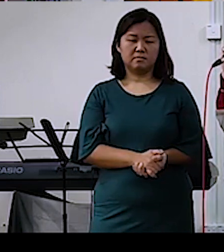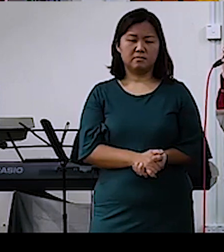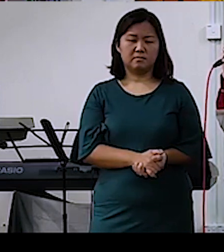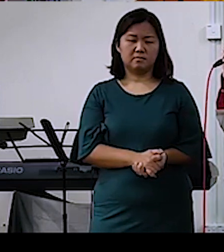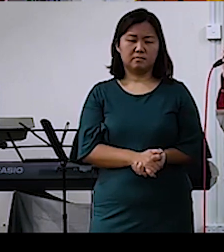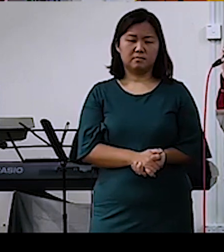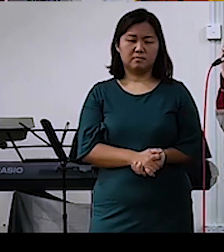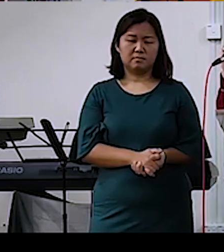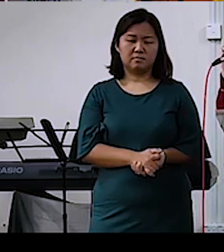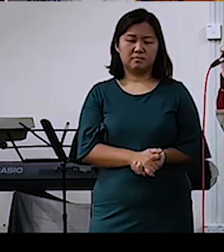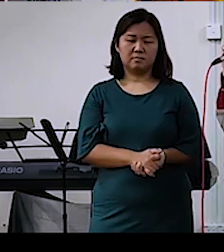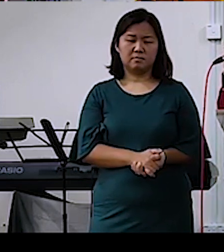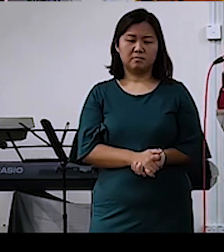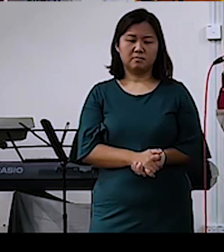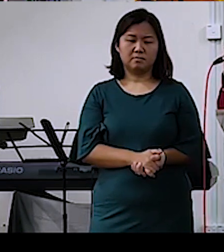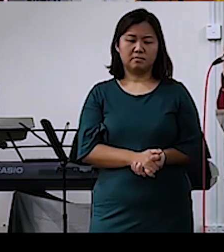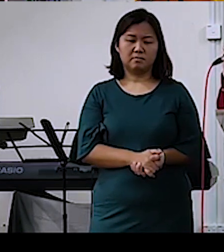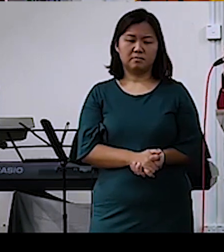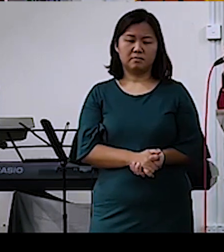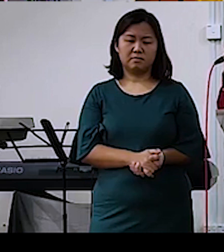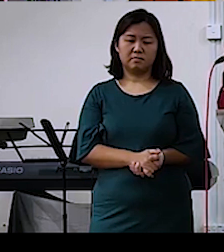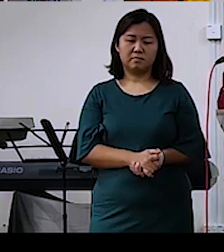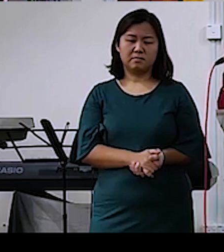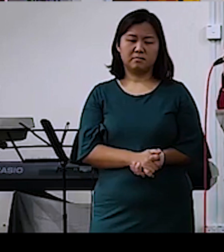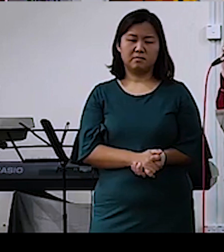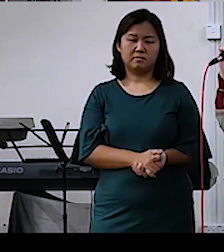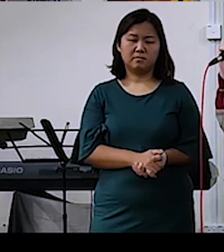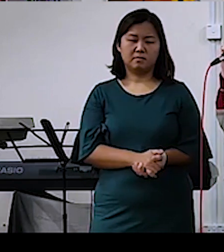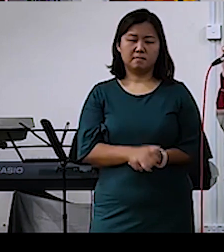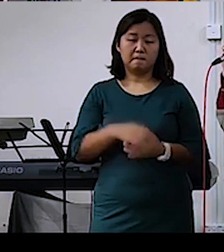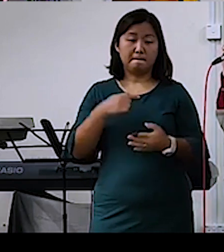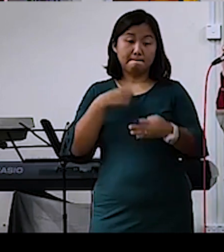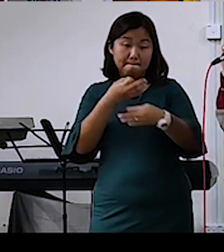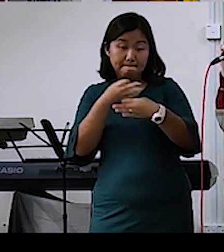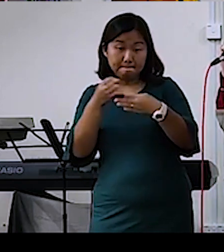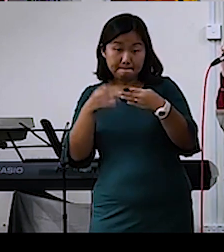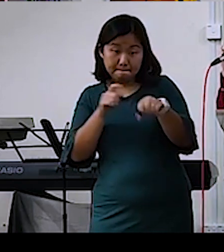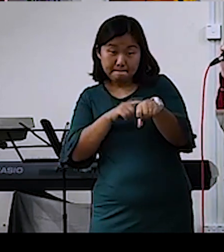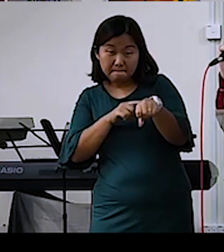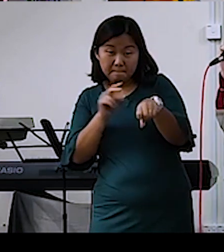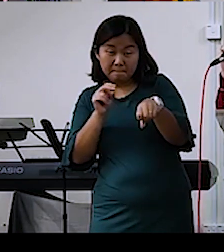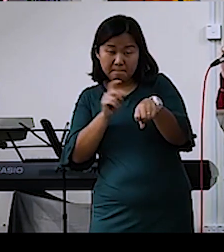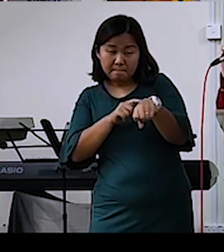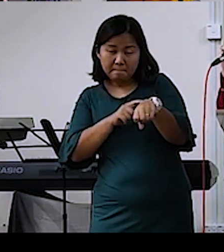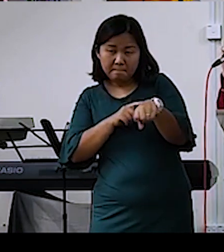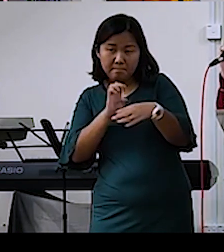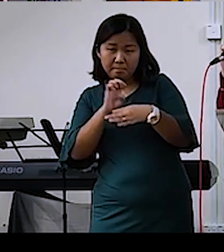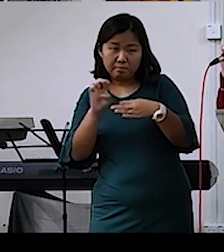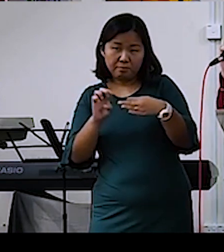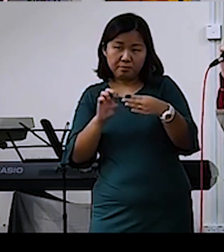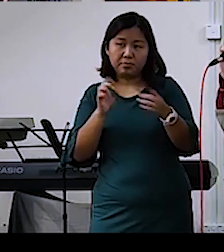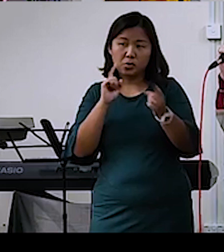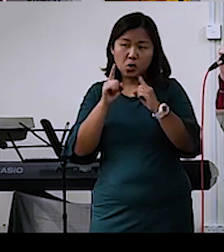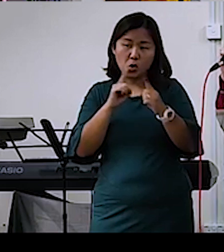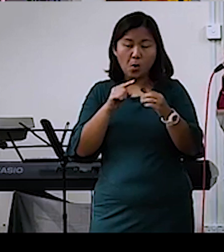伴，那就是圣灵与我们同在，所以我们绝对不会觉得孤单。 So I'm going to finish with because of time, I'm going to end here. Okay, we were probably talking